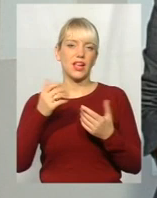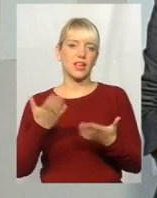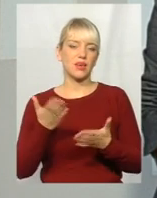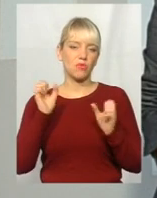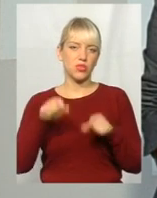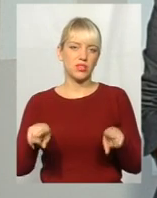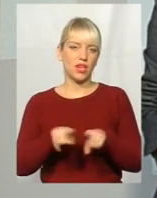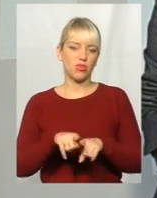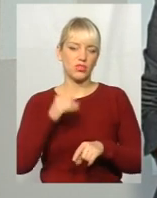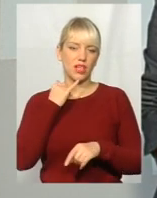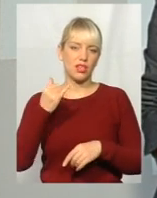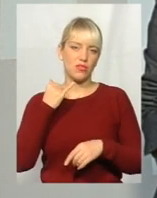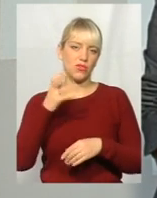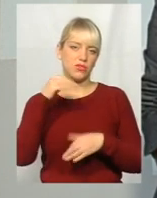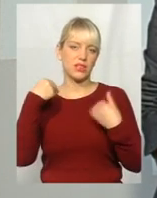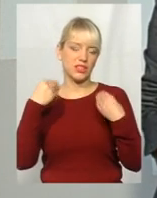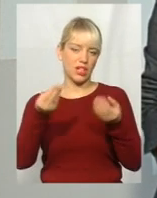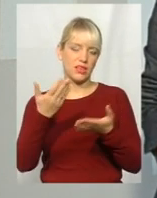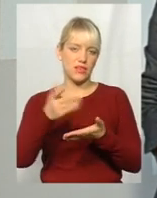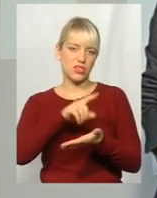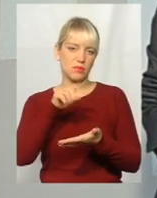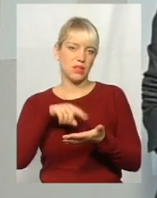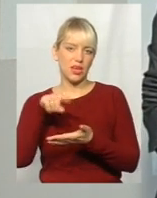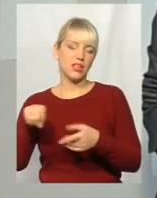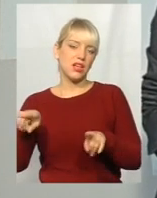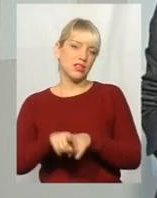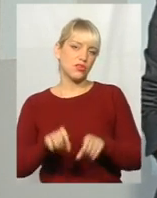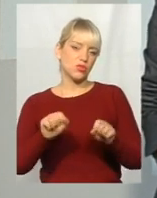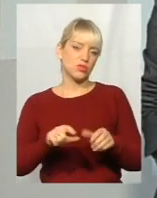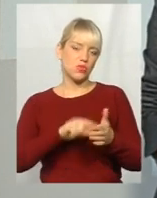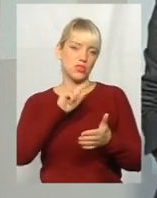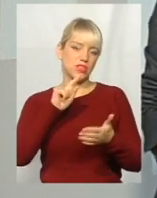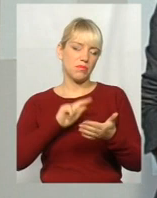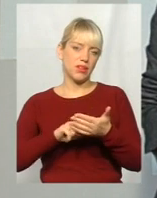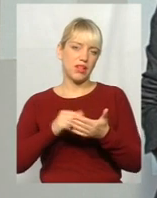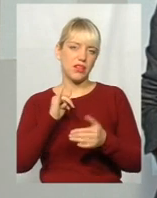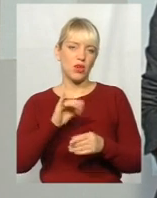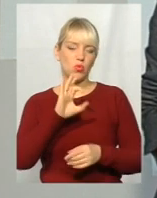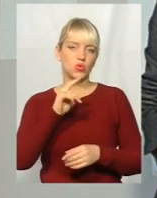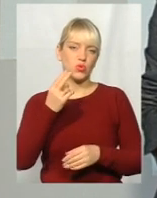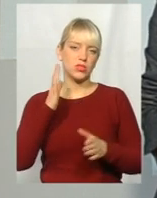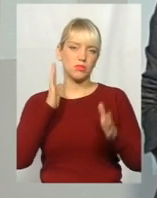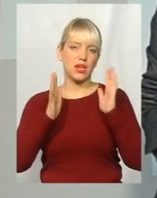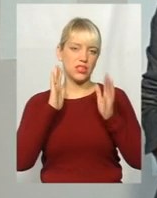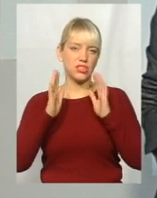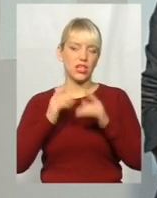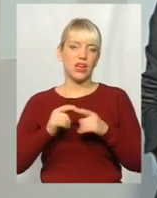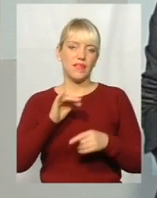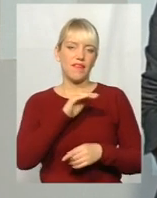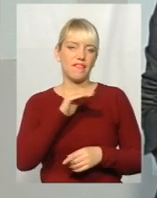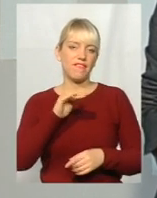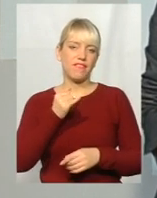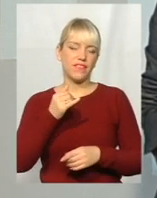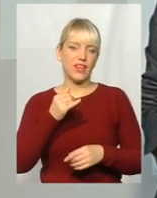також зателефонувати і задати ваші питання. А також можете ставити свої питання у соцмережі Facebook. Там також йде